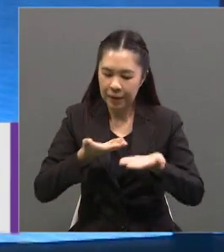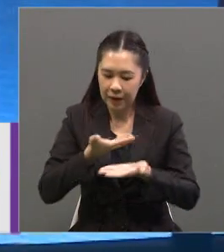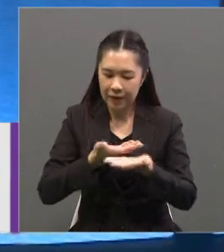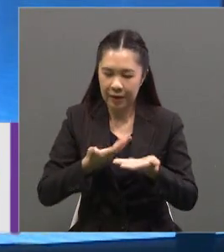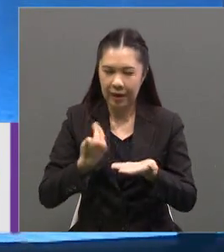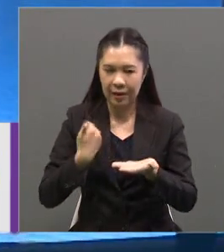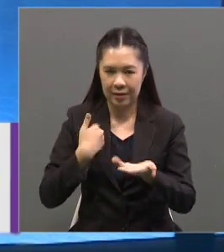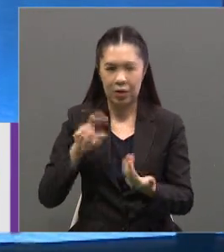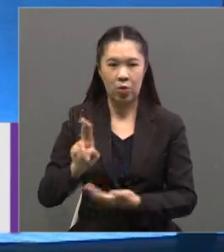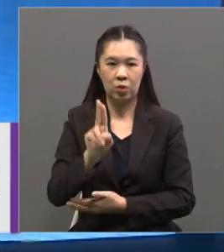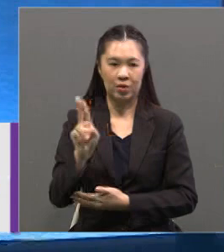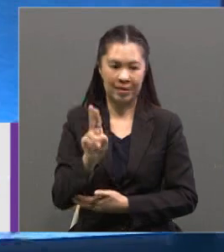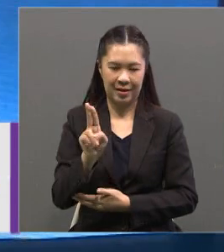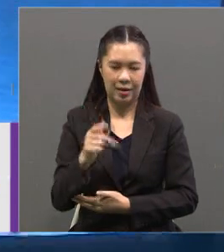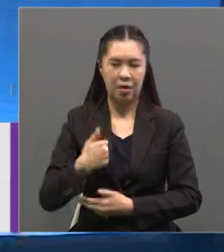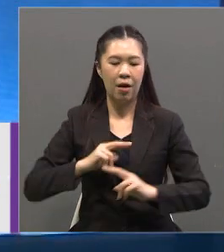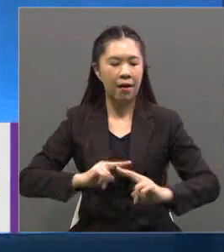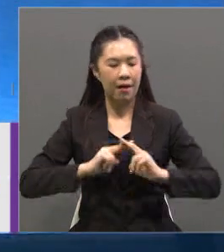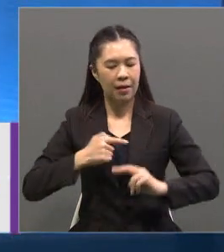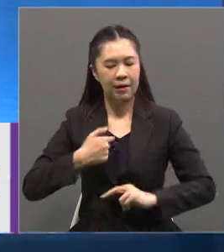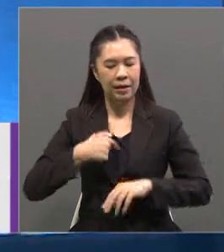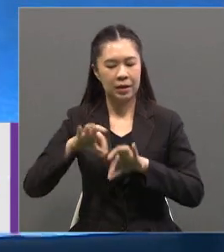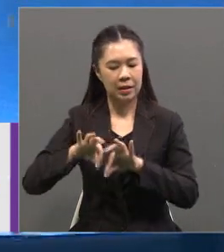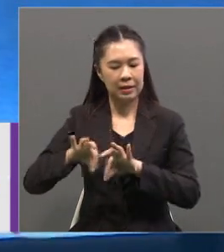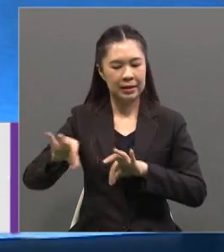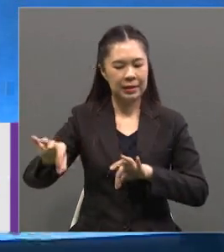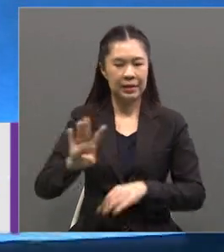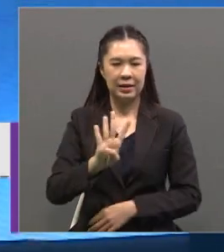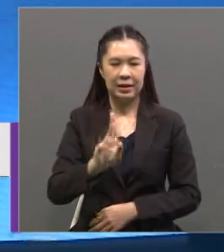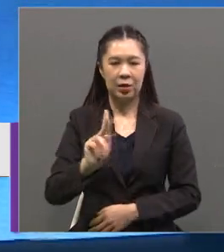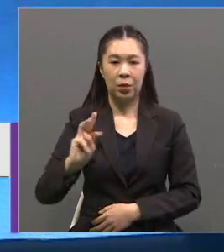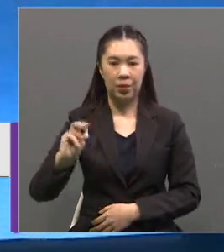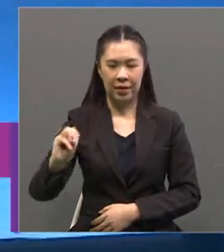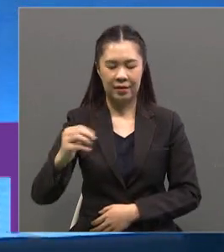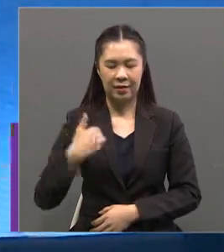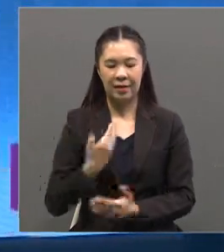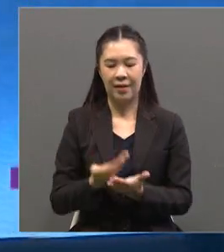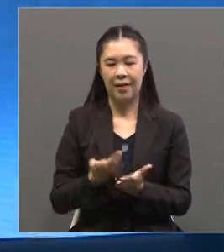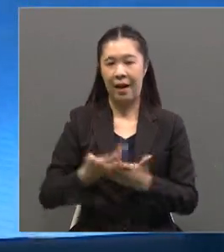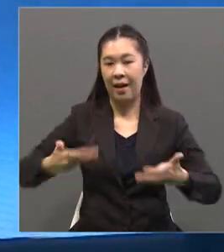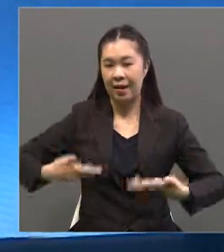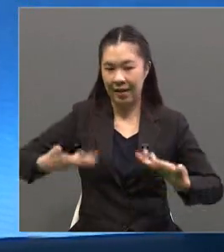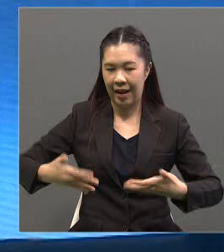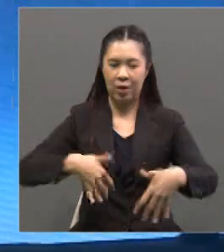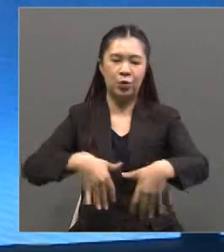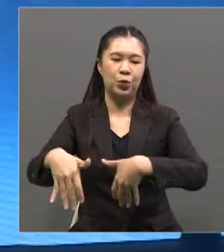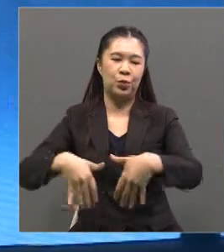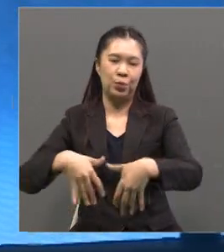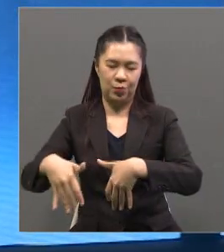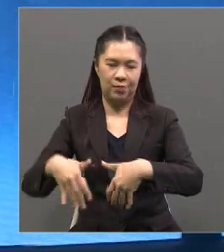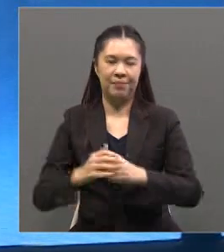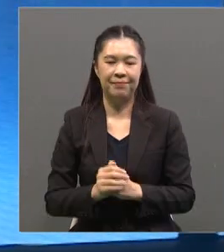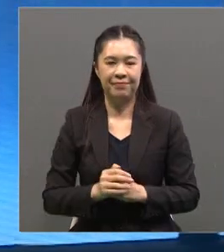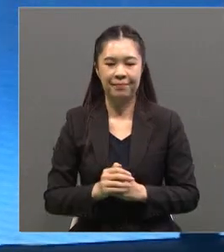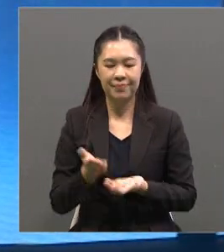ช้ส่วนตัวเนี่ยยังคงไม่อยากให้เกินรัศมี4กิโลเมตรเพื่อจะกระจายรายได้ในชุมชนนอกจากนี้ยังจะพิจ